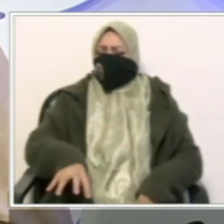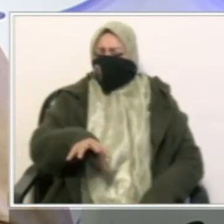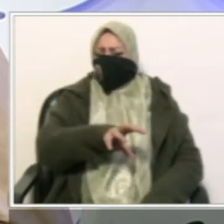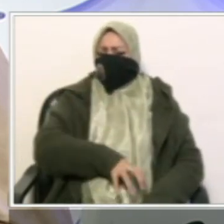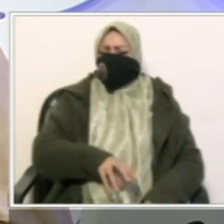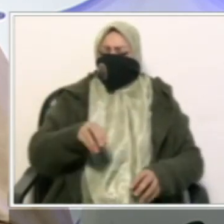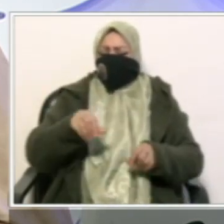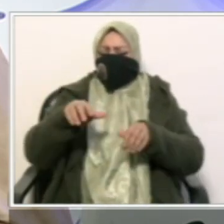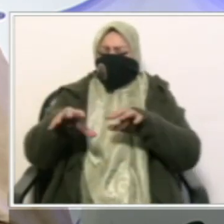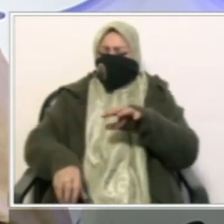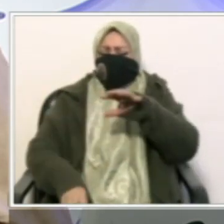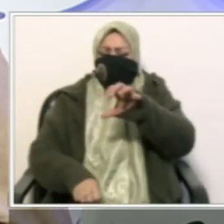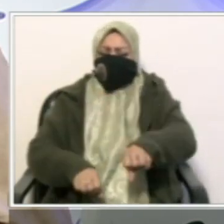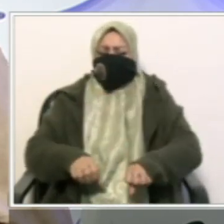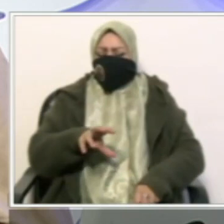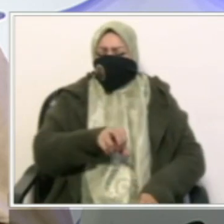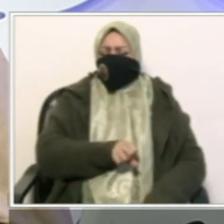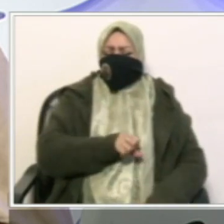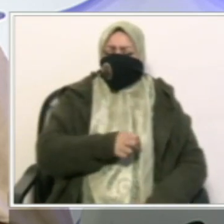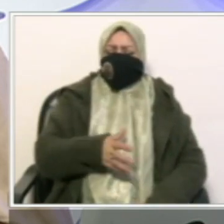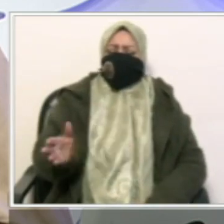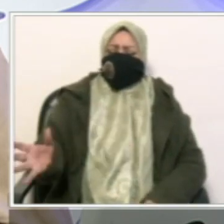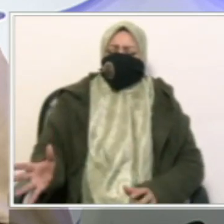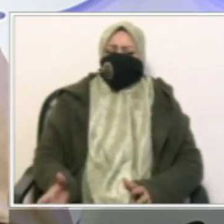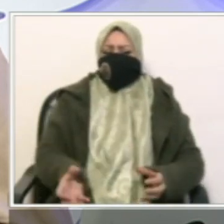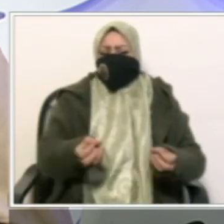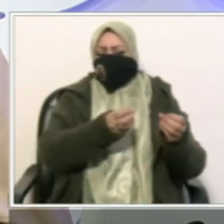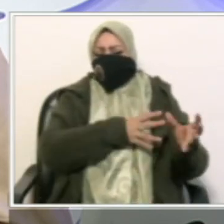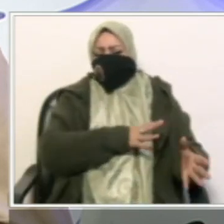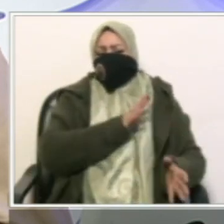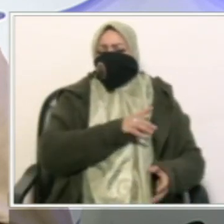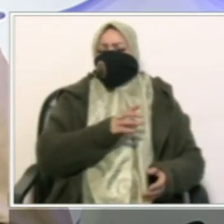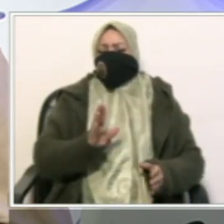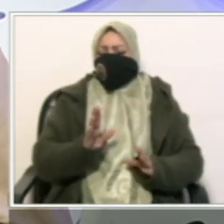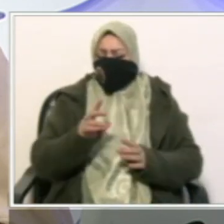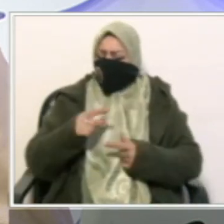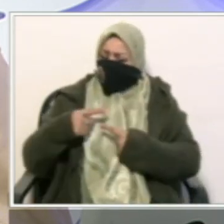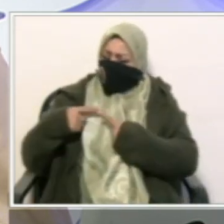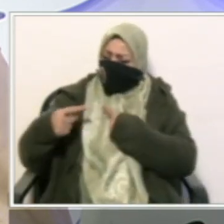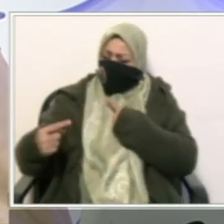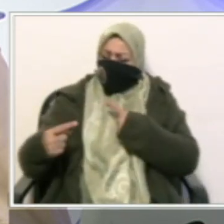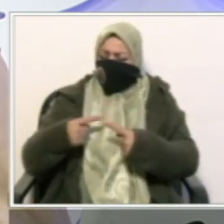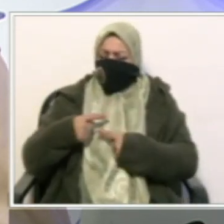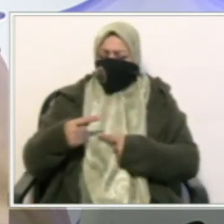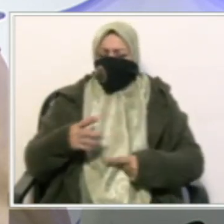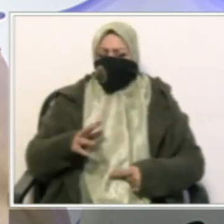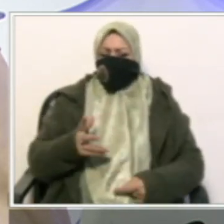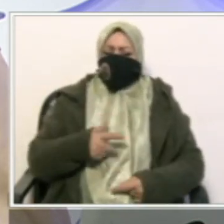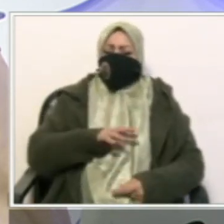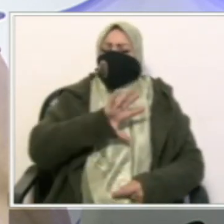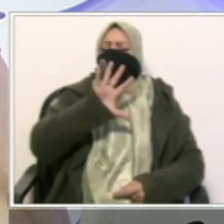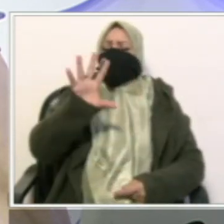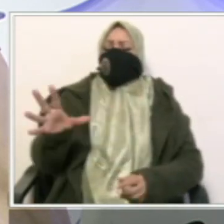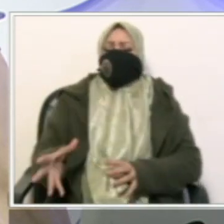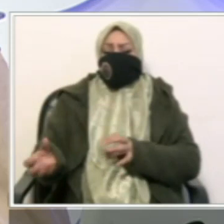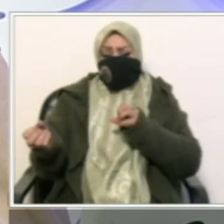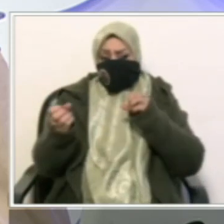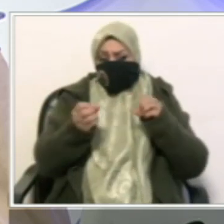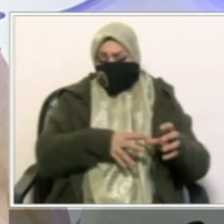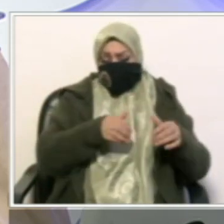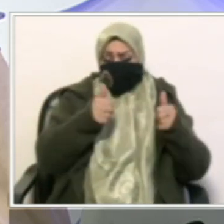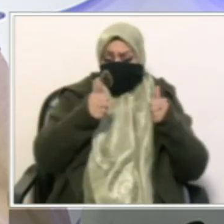بعدها نتناقش معهم ونجنح معهم للسلم. أما أن تضيع المقدسات